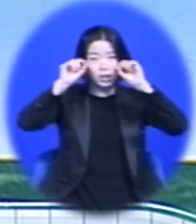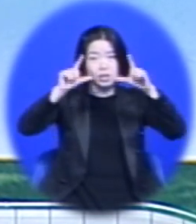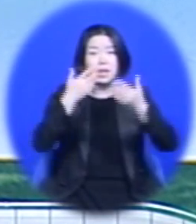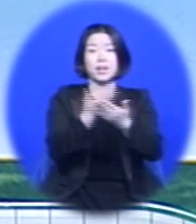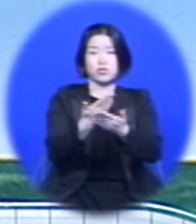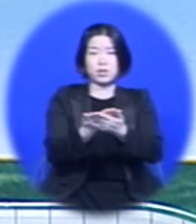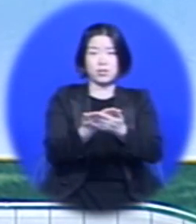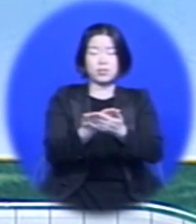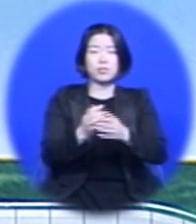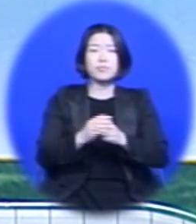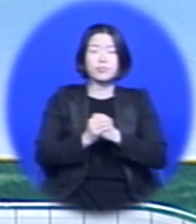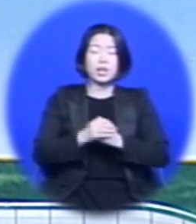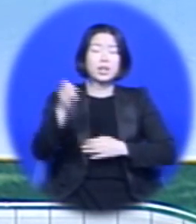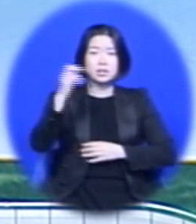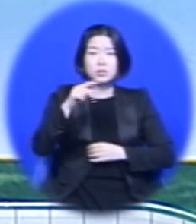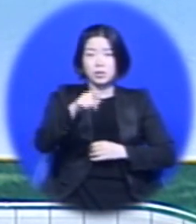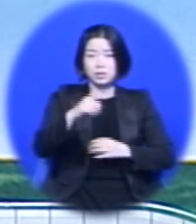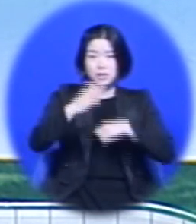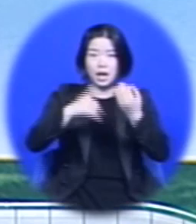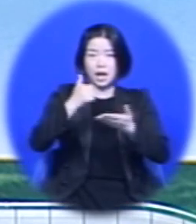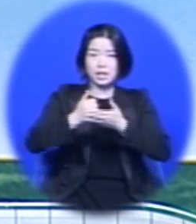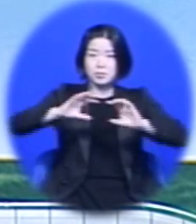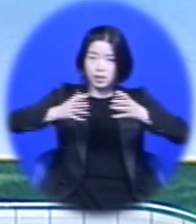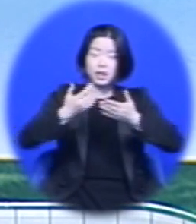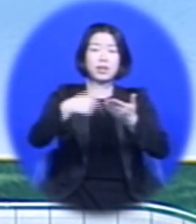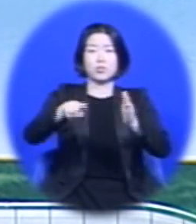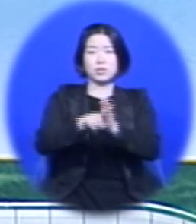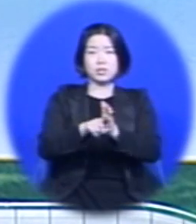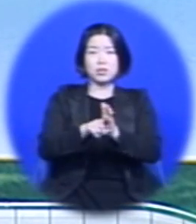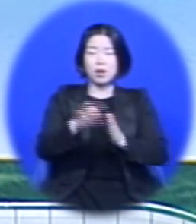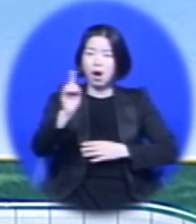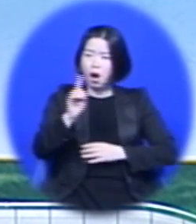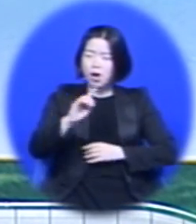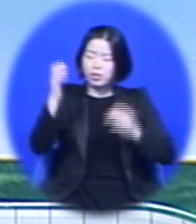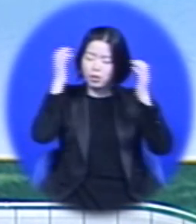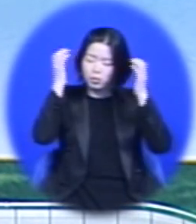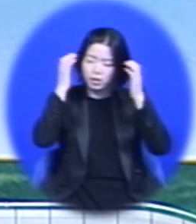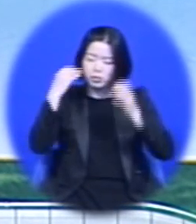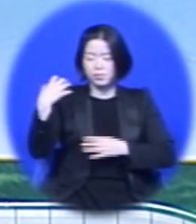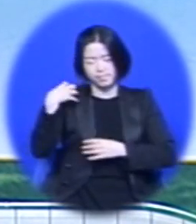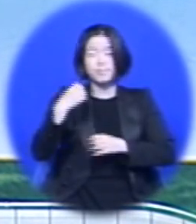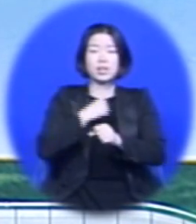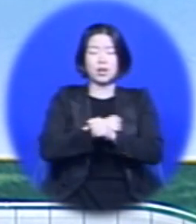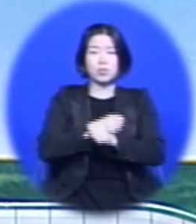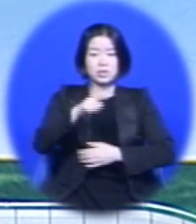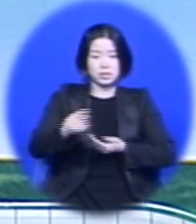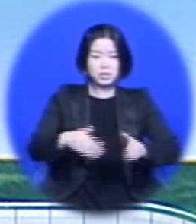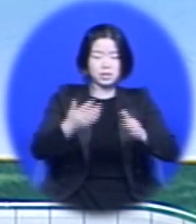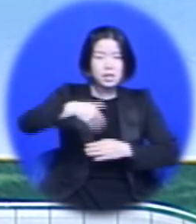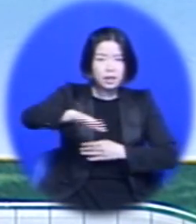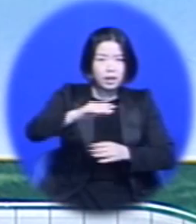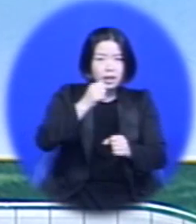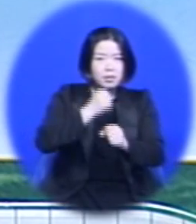해주세요. 그리고 그 하나님의 나라를 위해서 어떤 고난도 감수하고 그 길을 가게 하시는